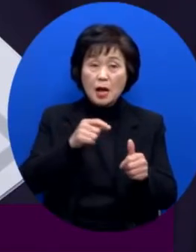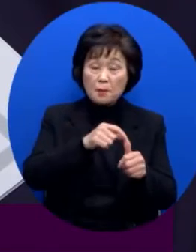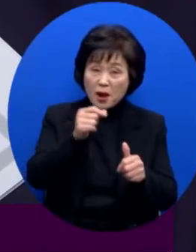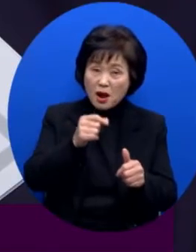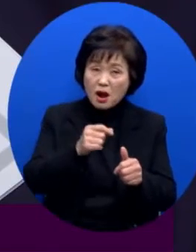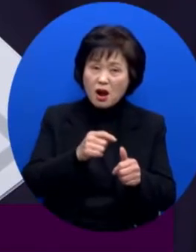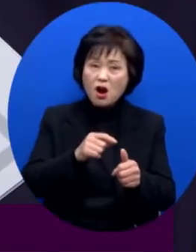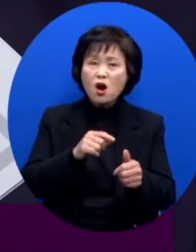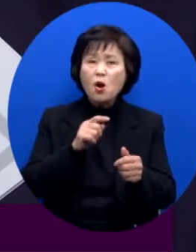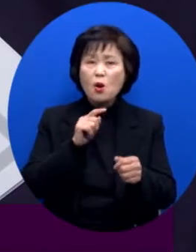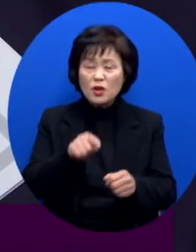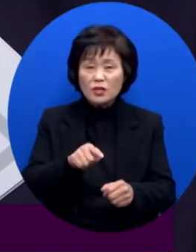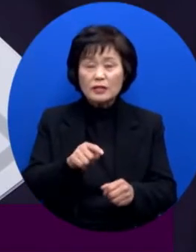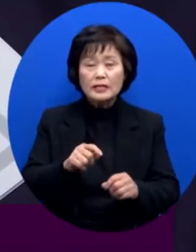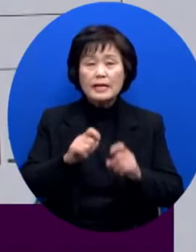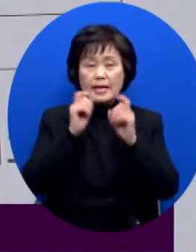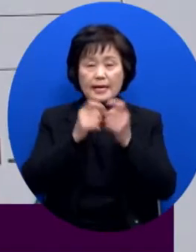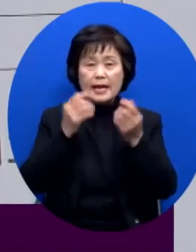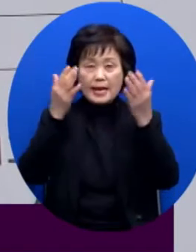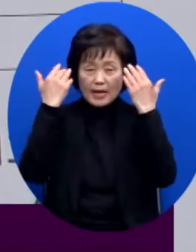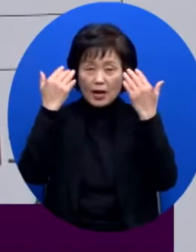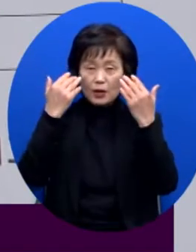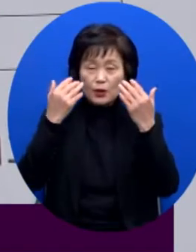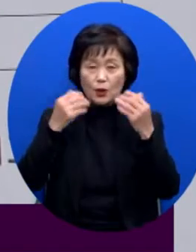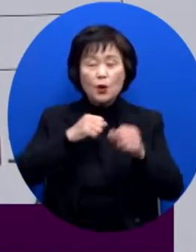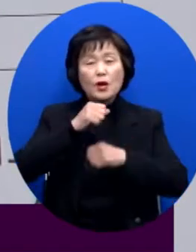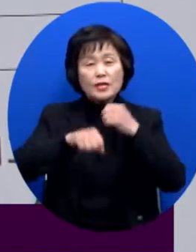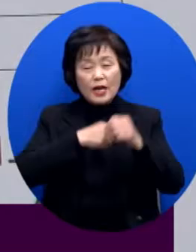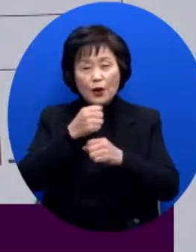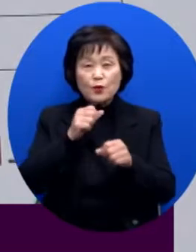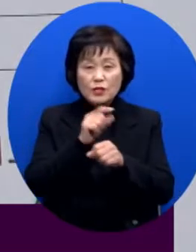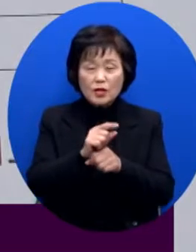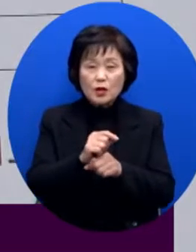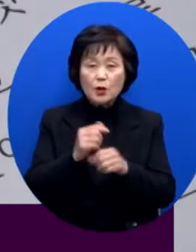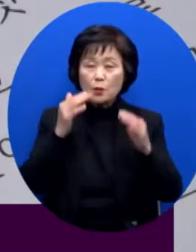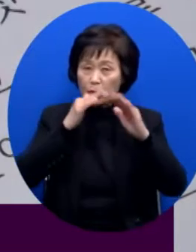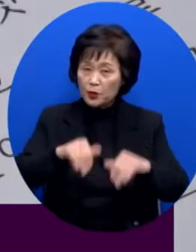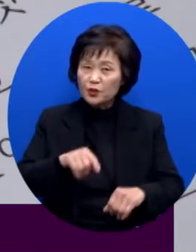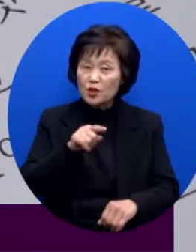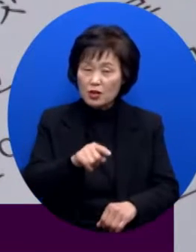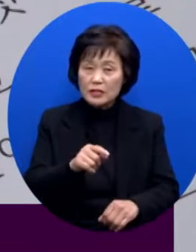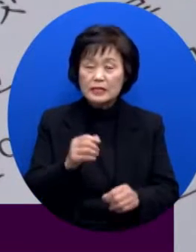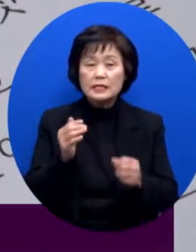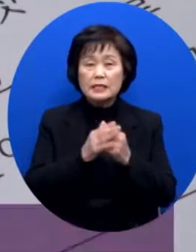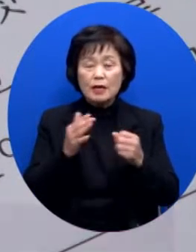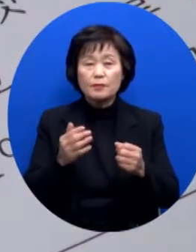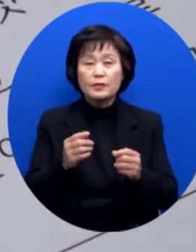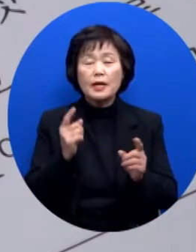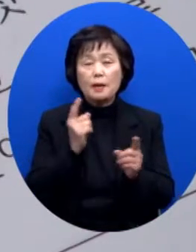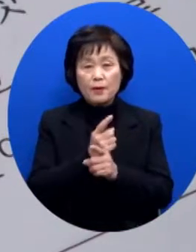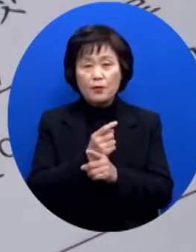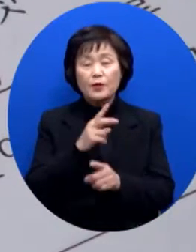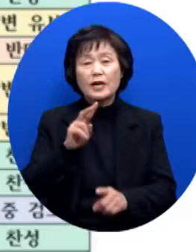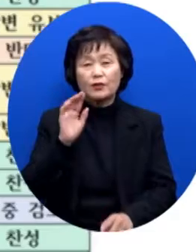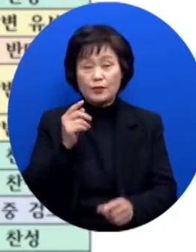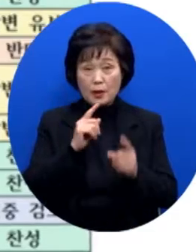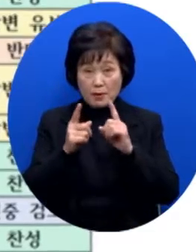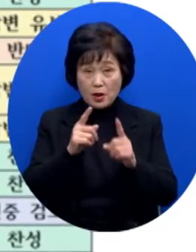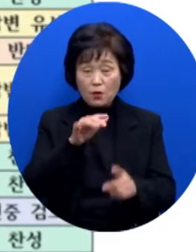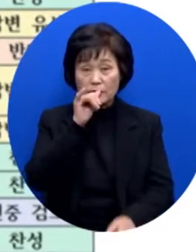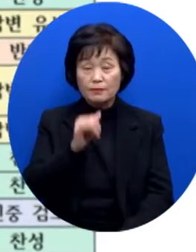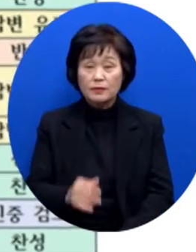것은 사하게 자율성을 근본적으로 무너뜨리는 처사로 시정 돼야 한다는 입장입니다 그런데